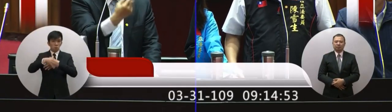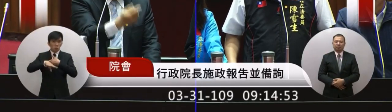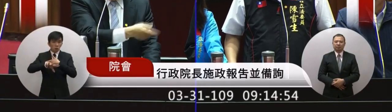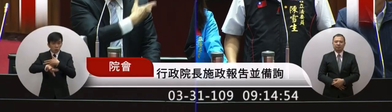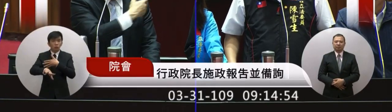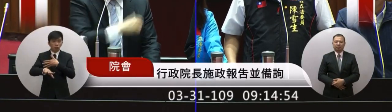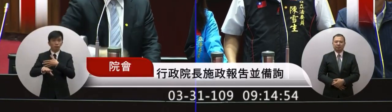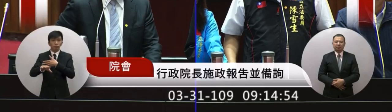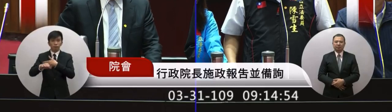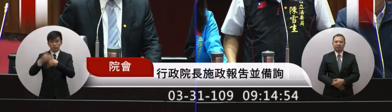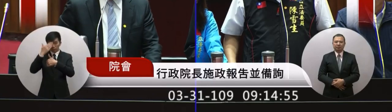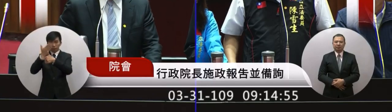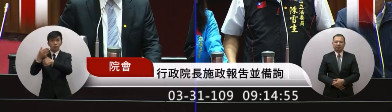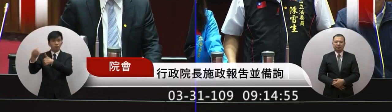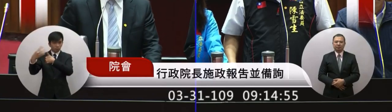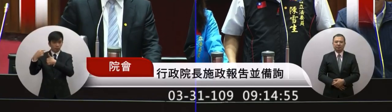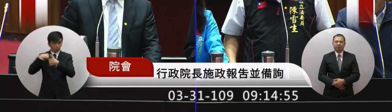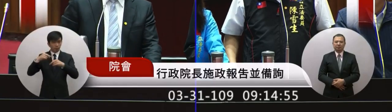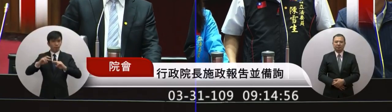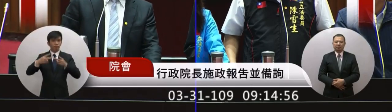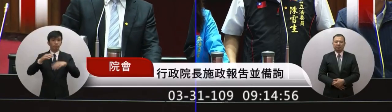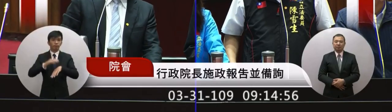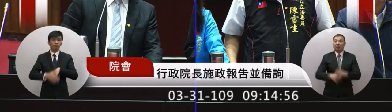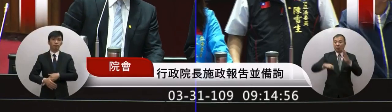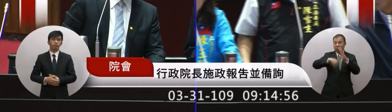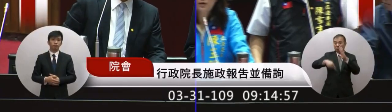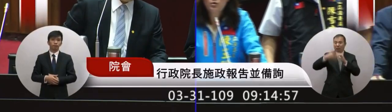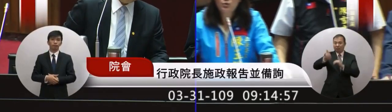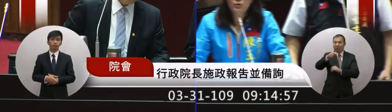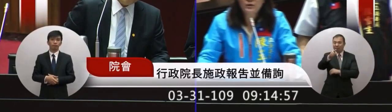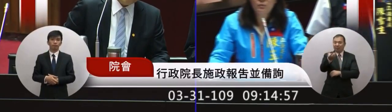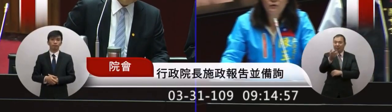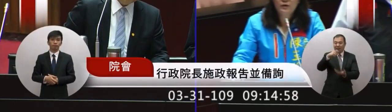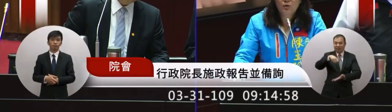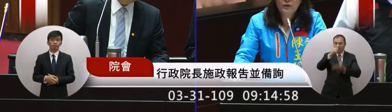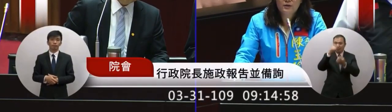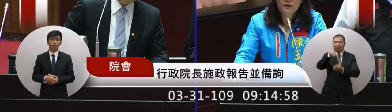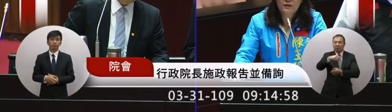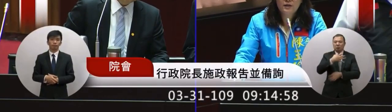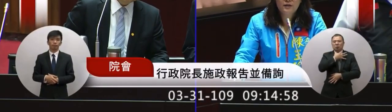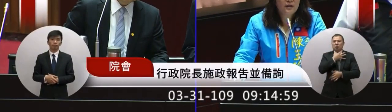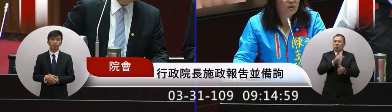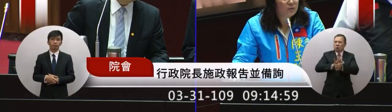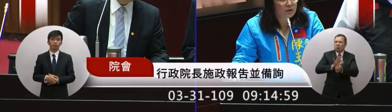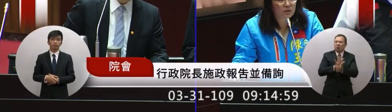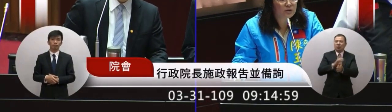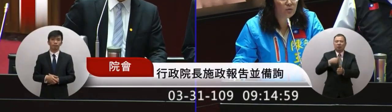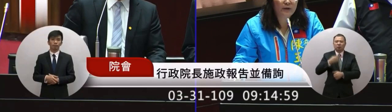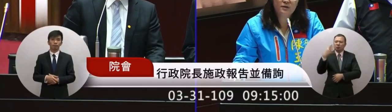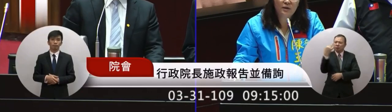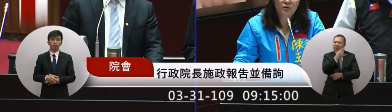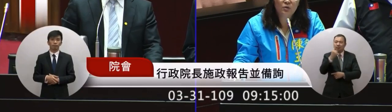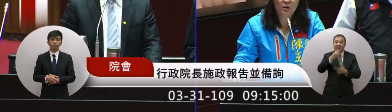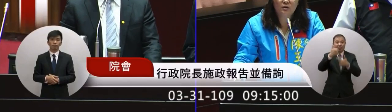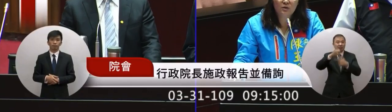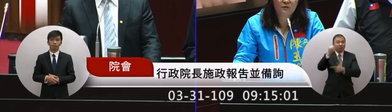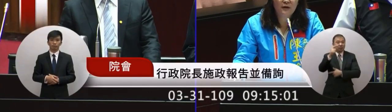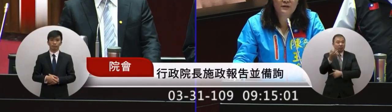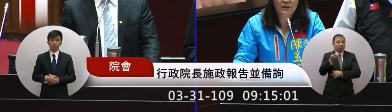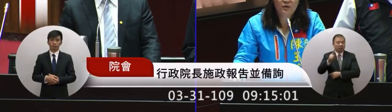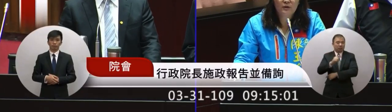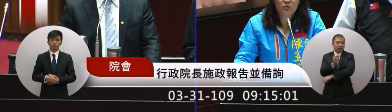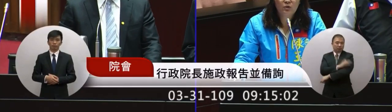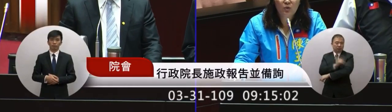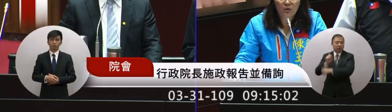教，我们一定来改正。 院长，您刚刚说的这个纾困的部分呢，我有几点建议。刚刚我们陈雪生委员建议说，哈，这